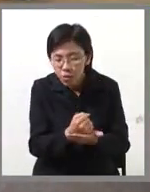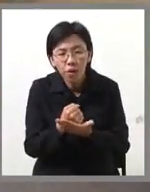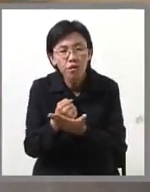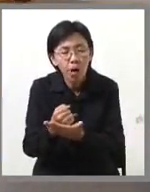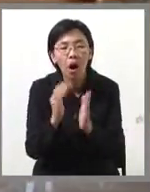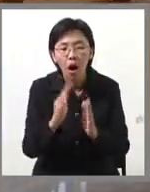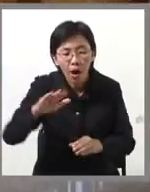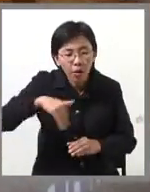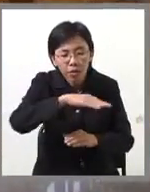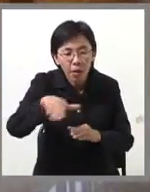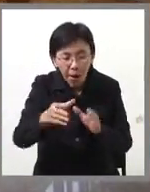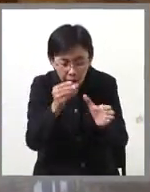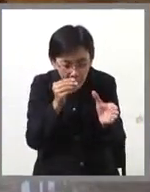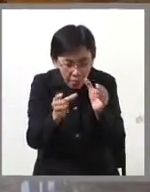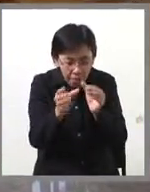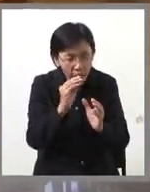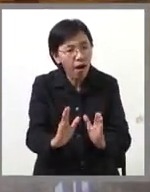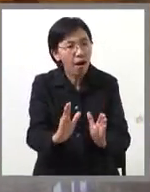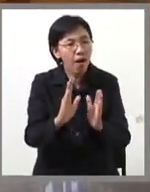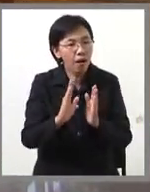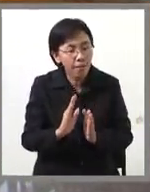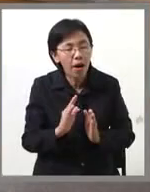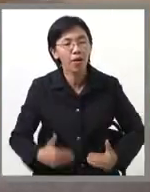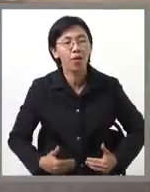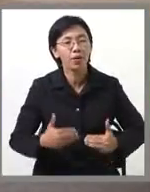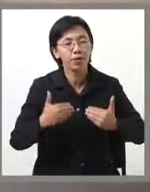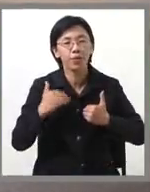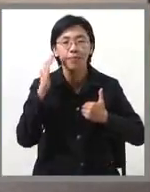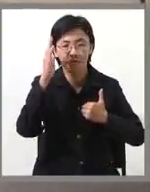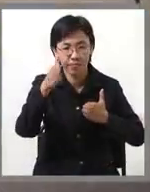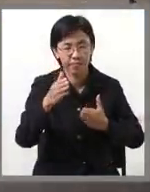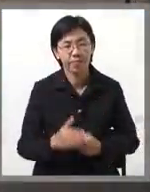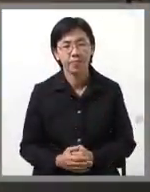ให้คนได้ศึกษาเพื่อนำไปเป็นแนวทางดำเนินชีวิตต่อไป